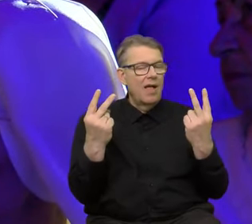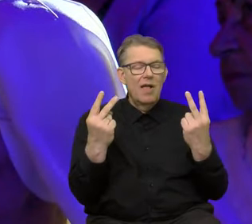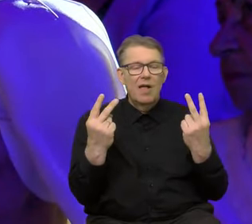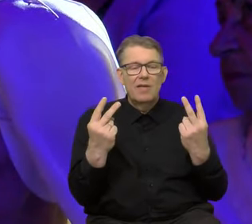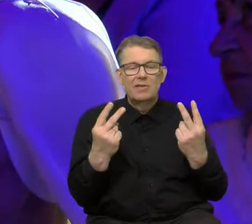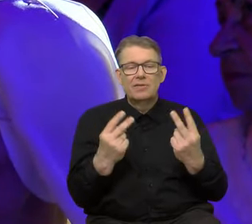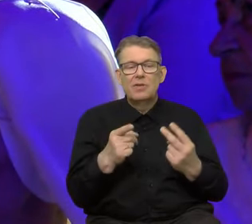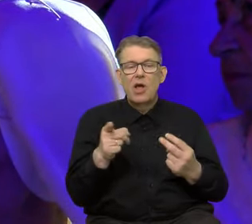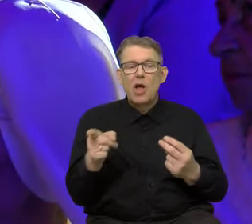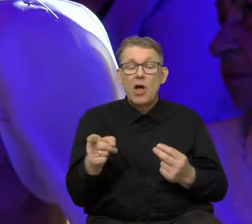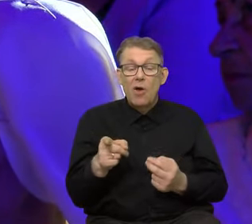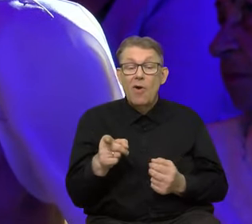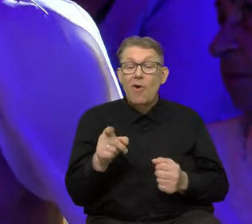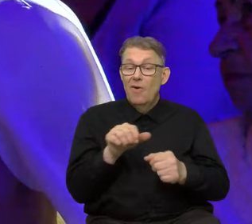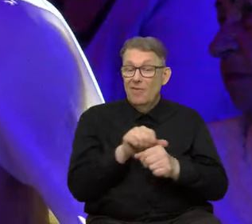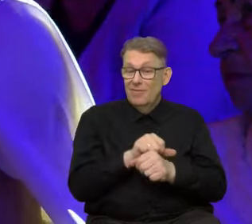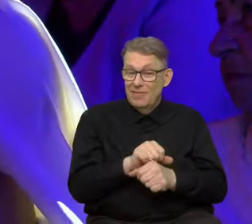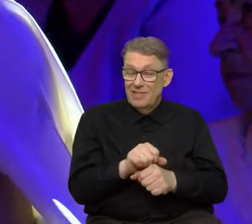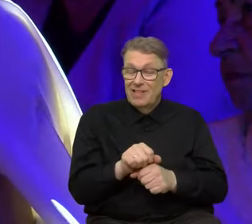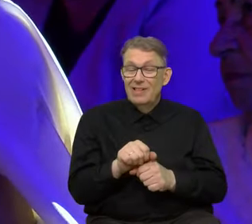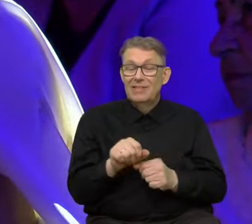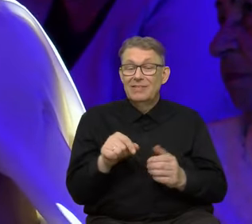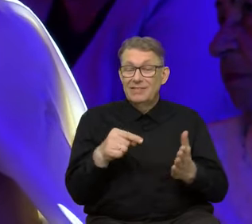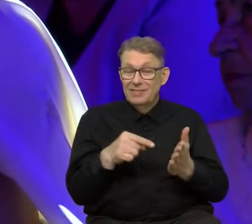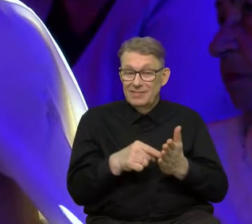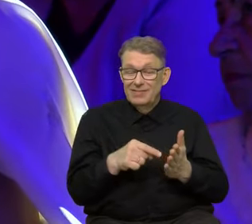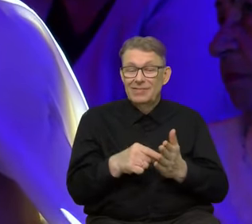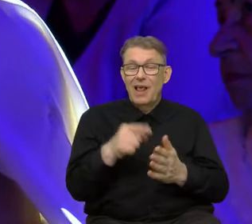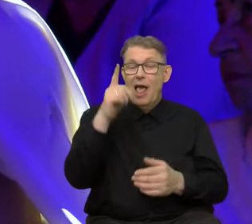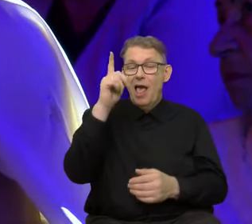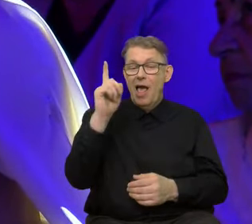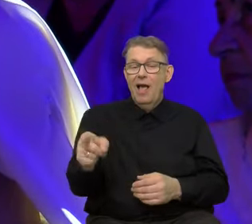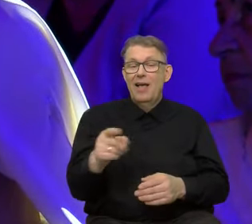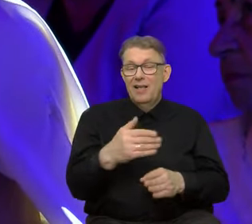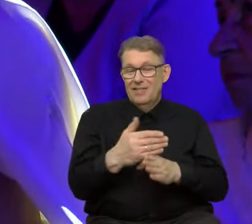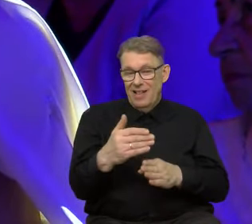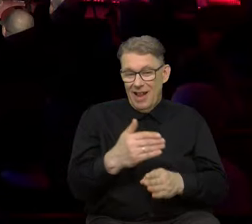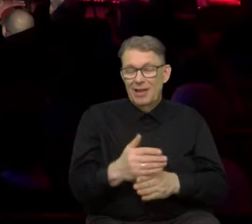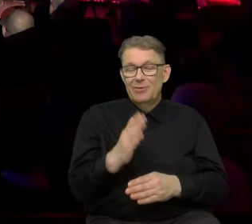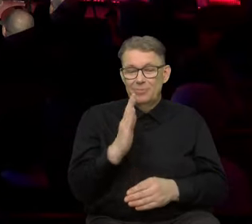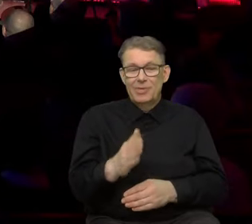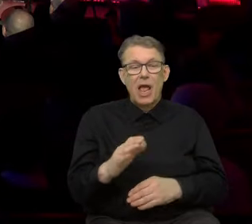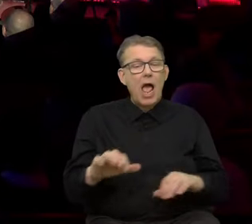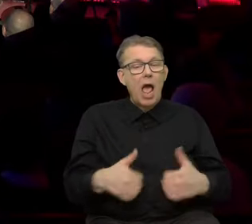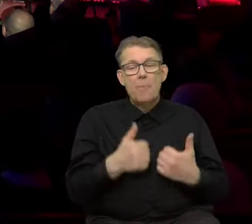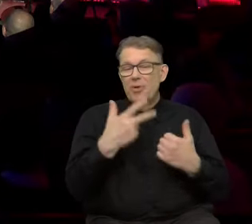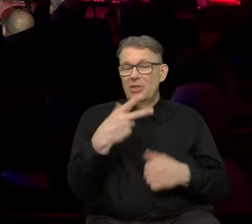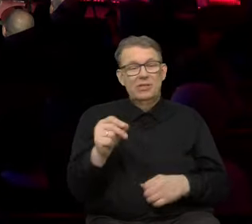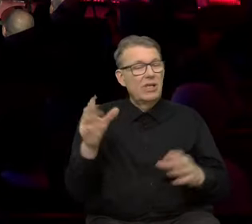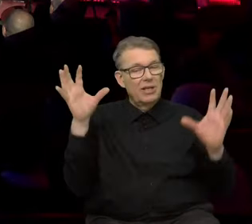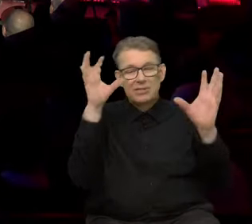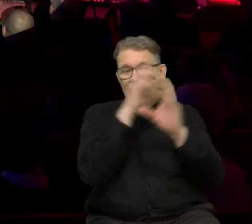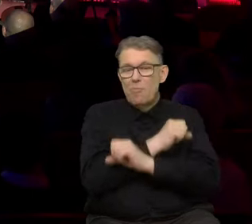on jest, użyję tego słowa, skazany na to, by nie zapomnieć.